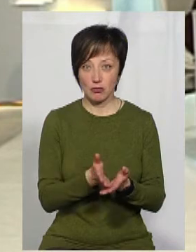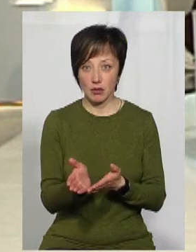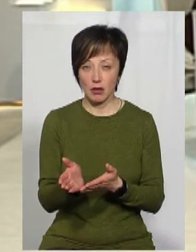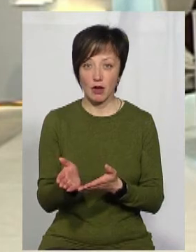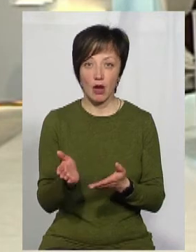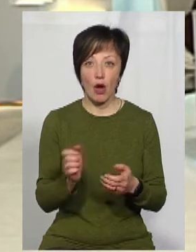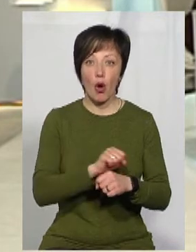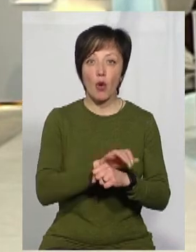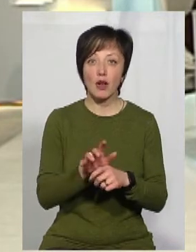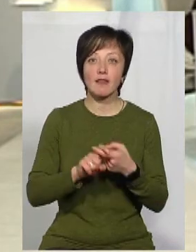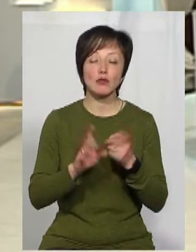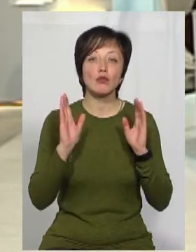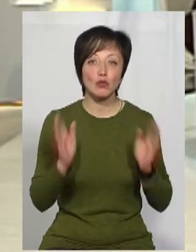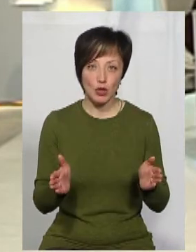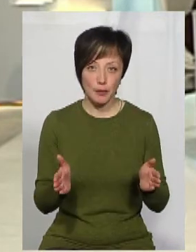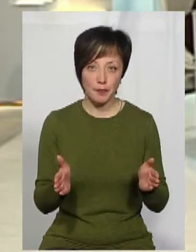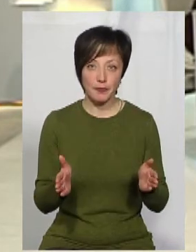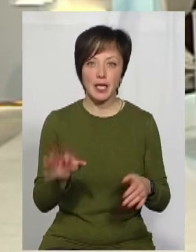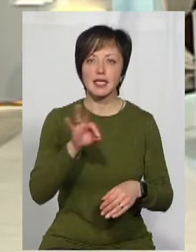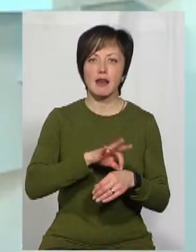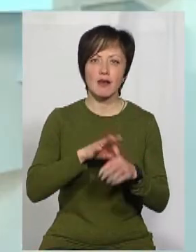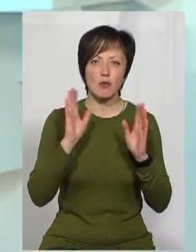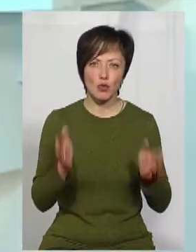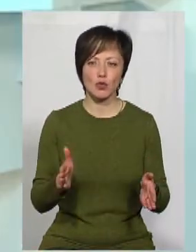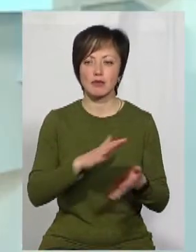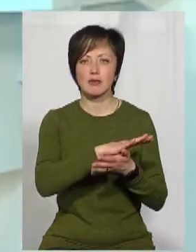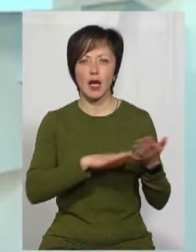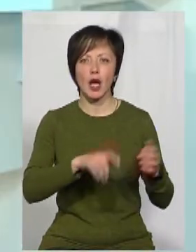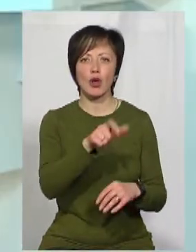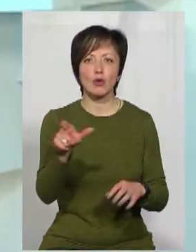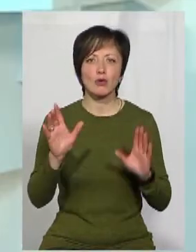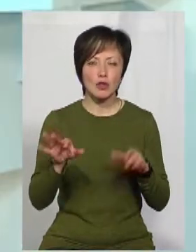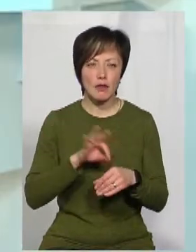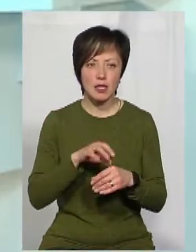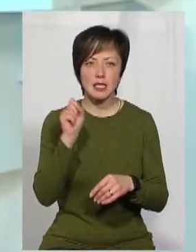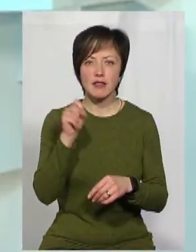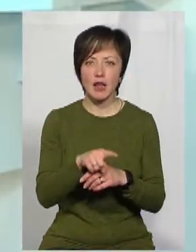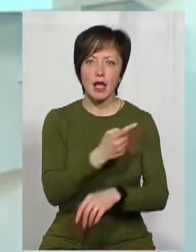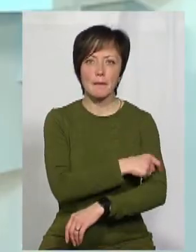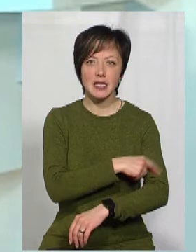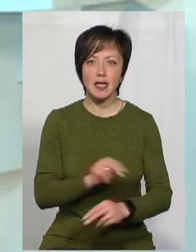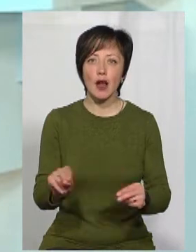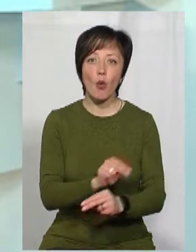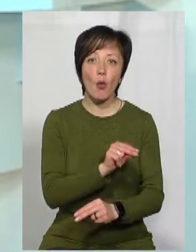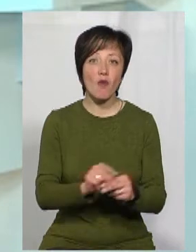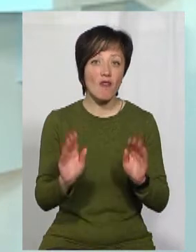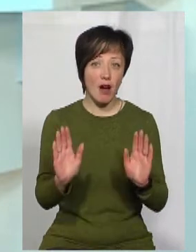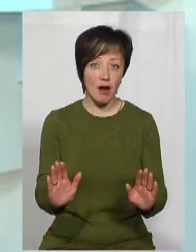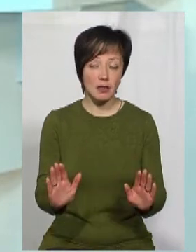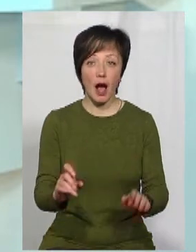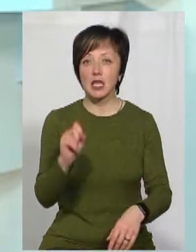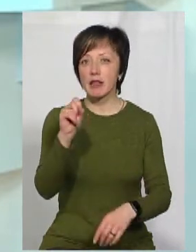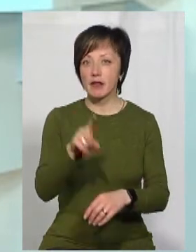пішов. Розумієте, коронавірус, він буде. І захворювання будуть, і будуть люди хворіти. І завдання медицини – їх лікувати.